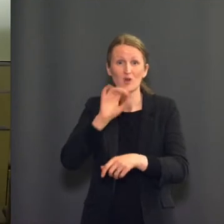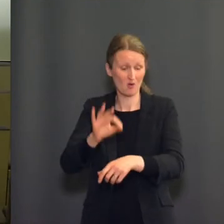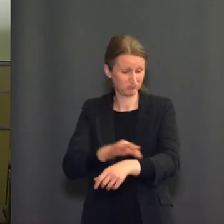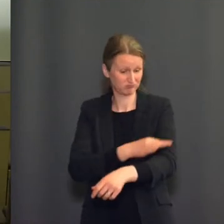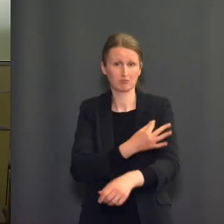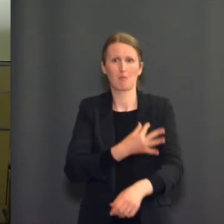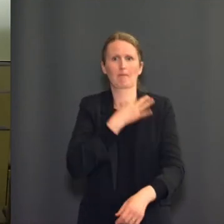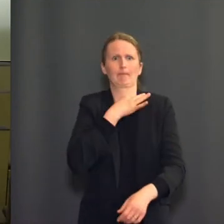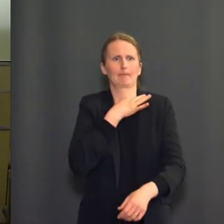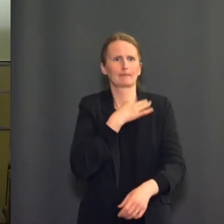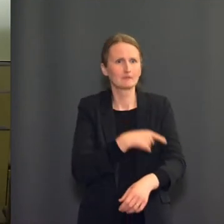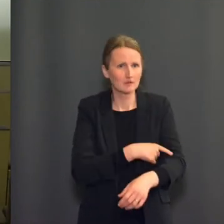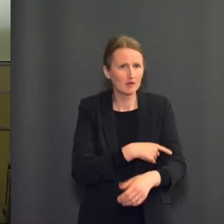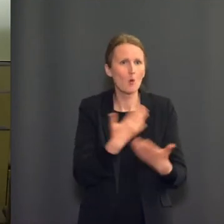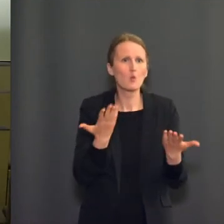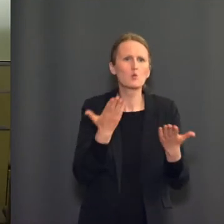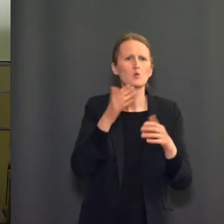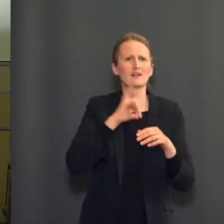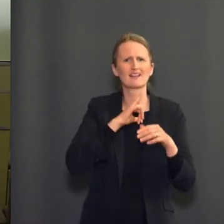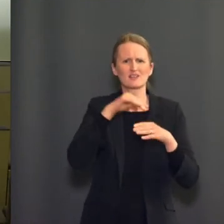repenser sa stratégie?